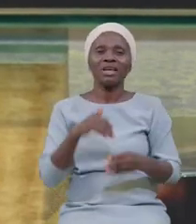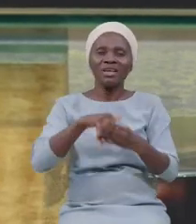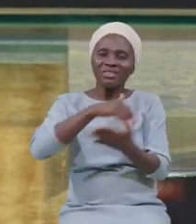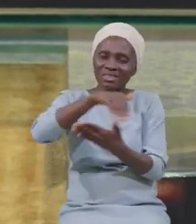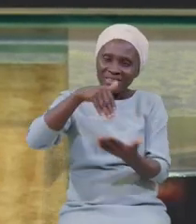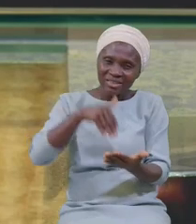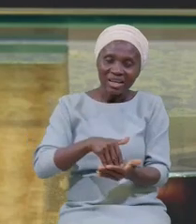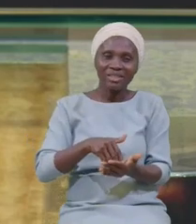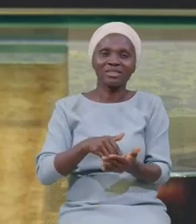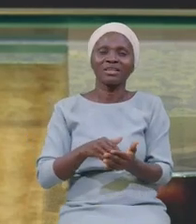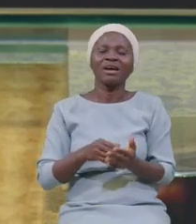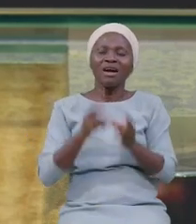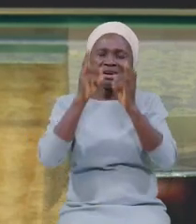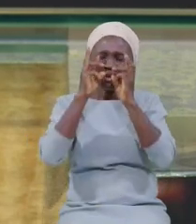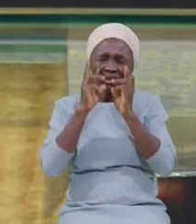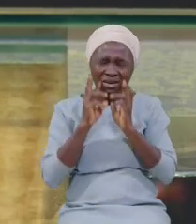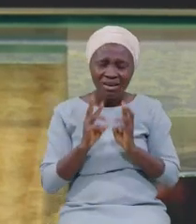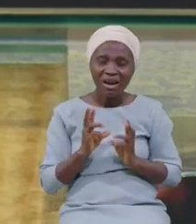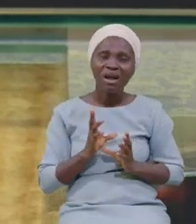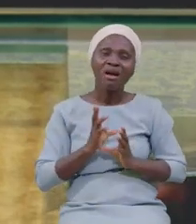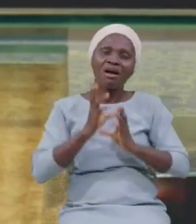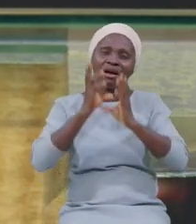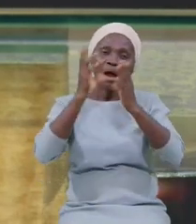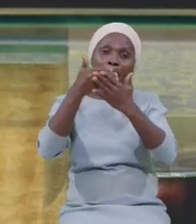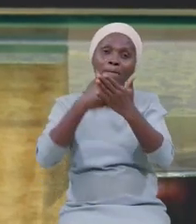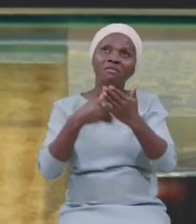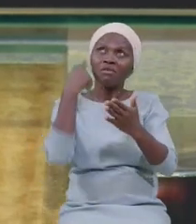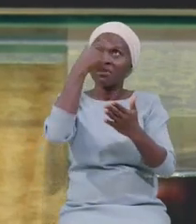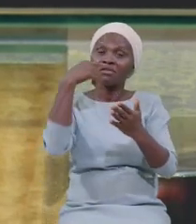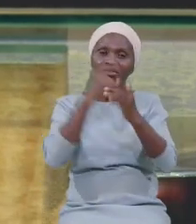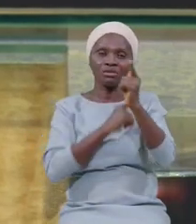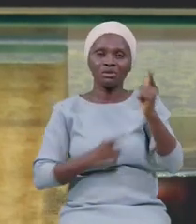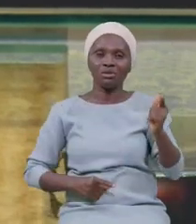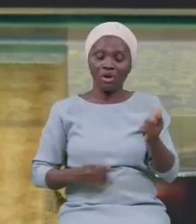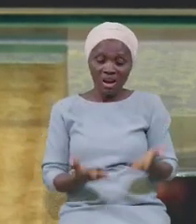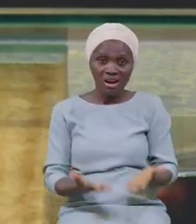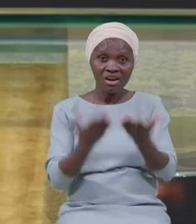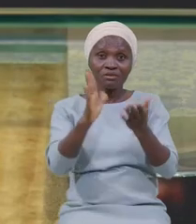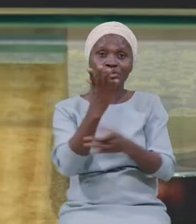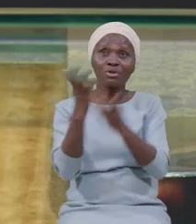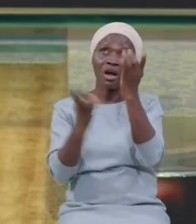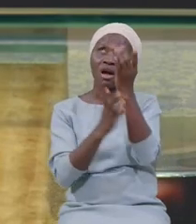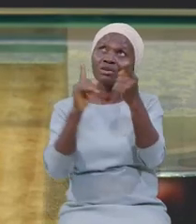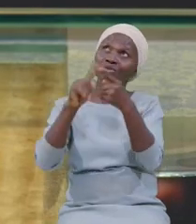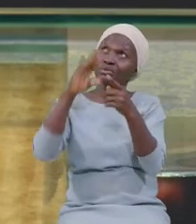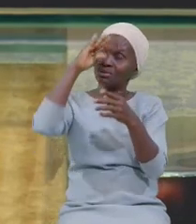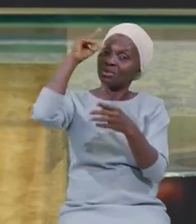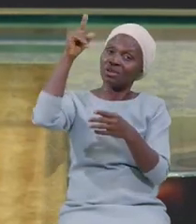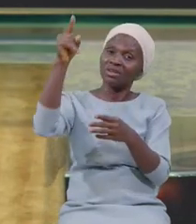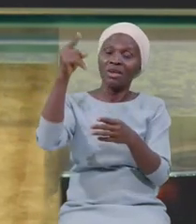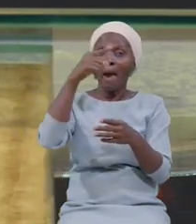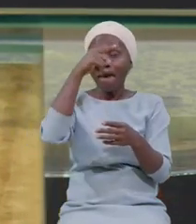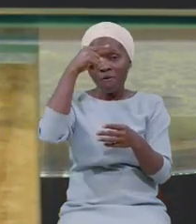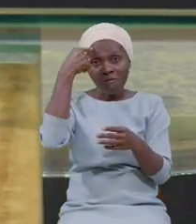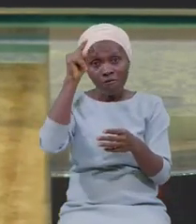des veilles de la nuit. Répands ton cœur comme de l'eau en présence du Seigneur. Lève tes mains vers lui pour la vie